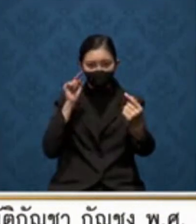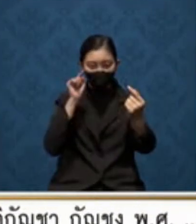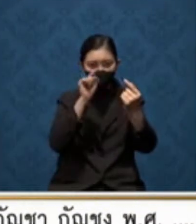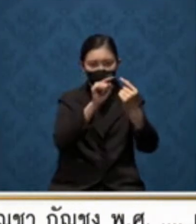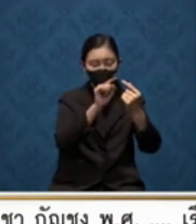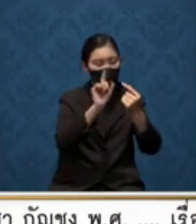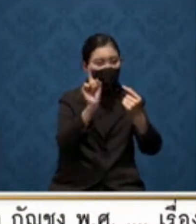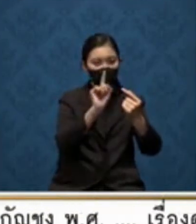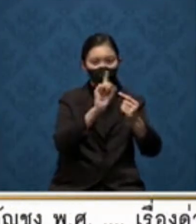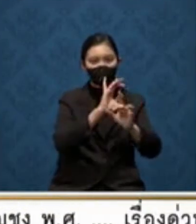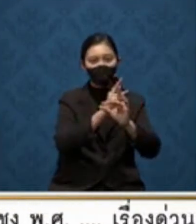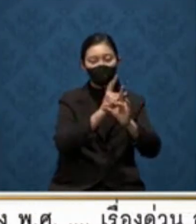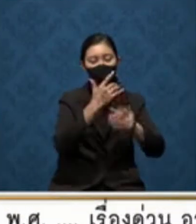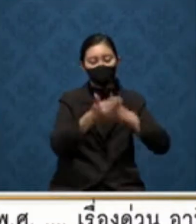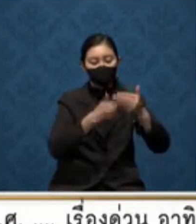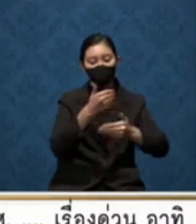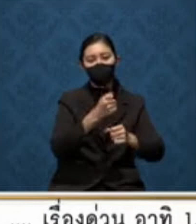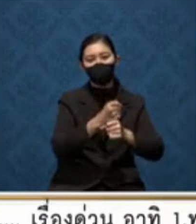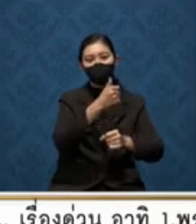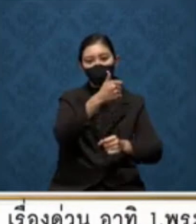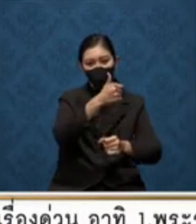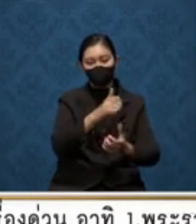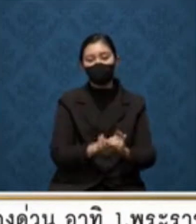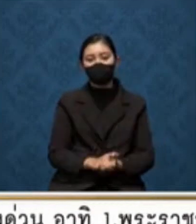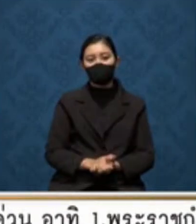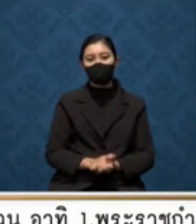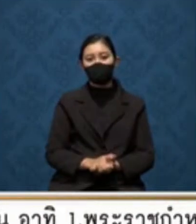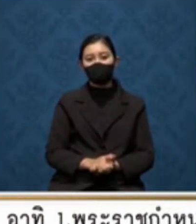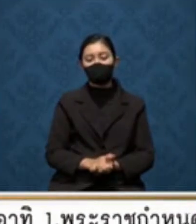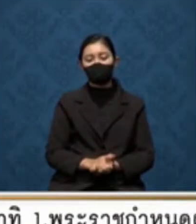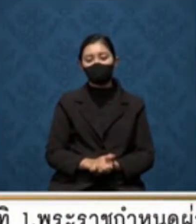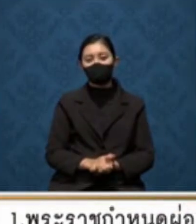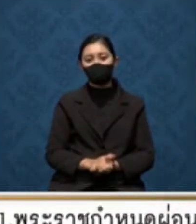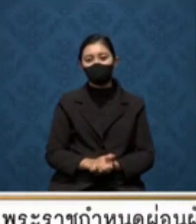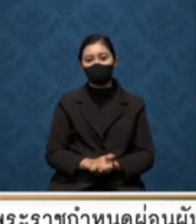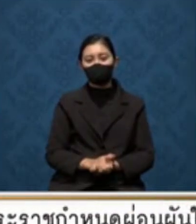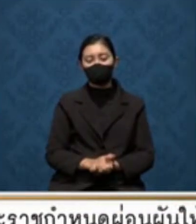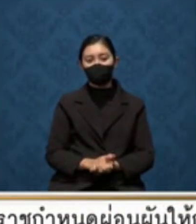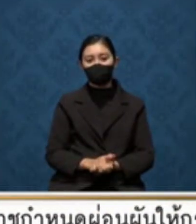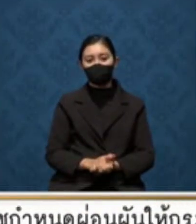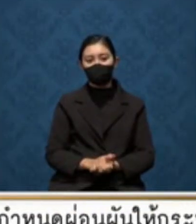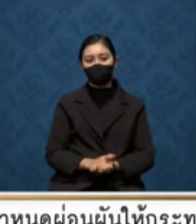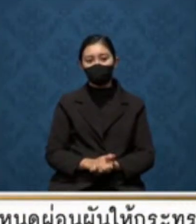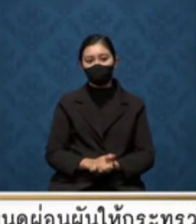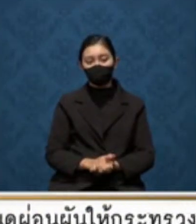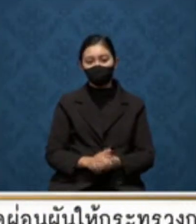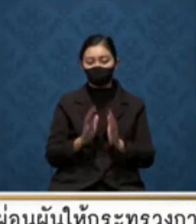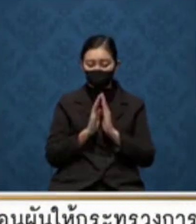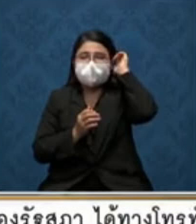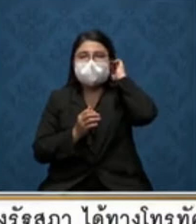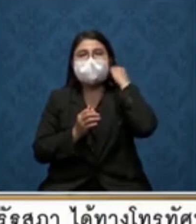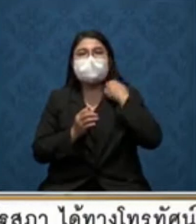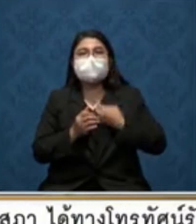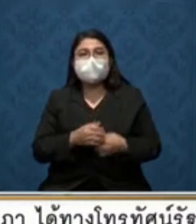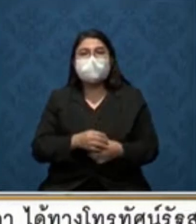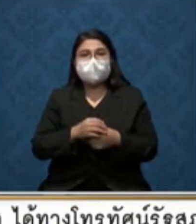มาชิสภาพูแงรักษะดอนที่มจะให้มความเสรี ให้มีการแขงขนอยางเป็ธรรมเกิดขได้จริงนะครั ขอบคุครัน